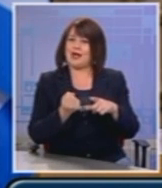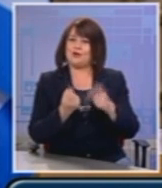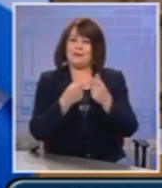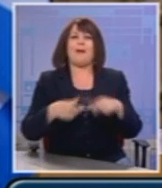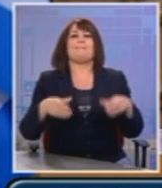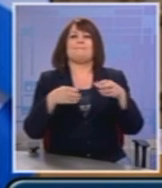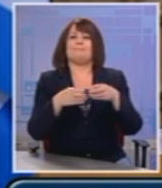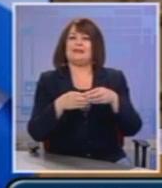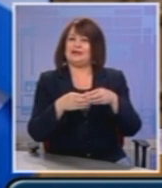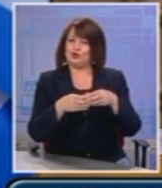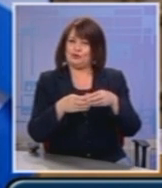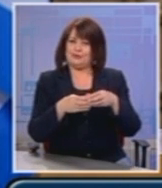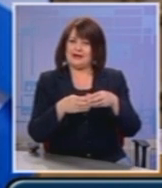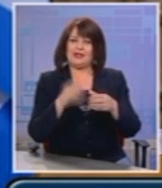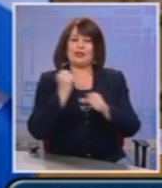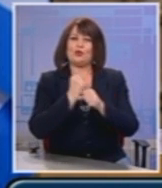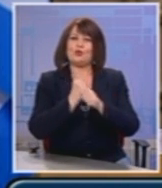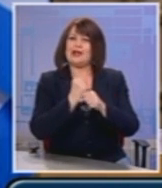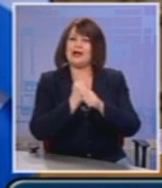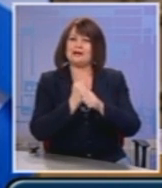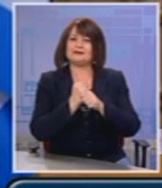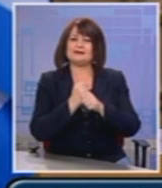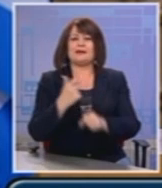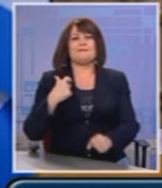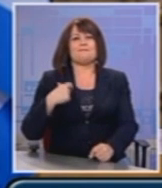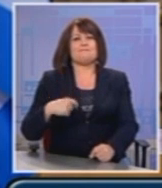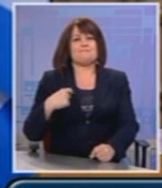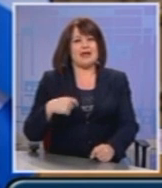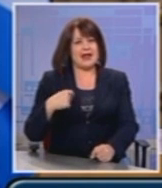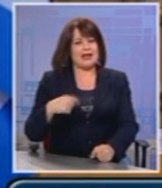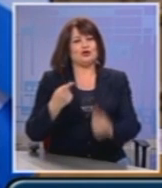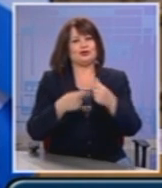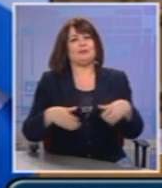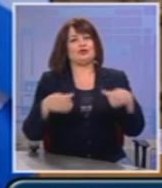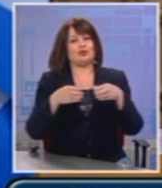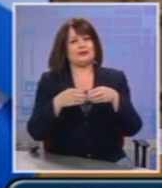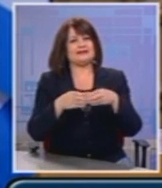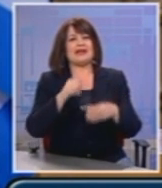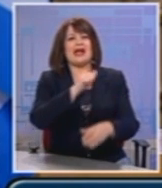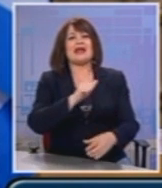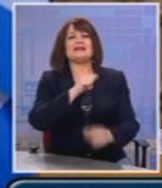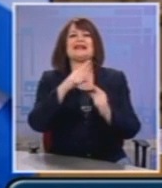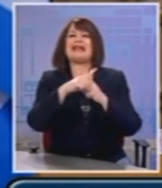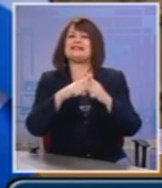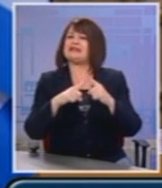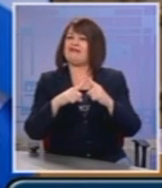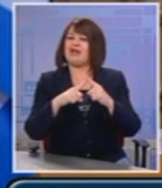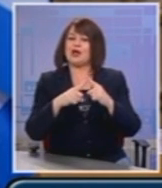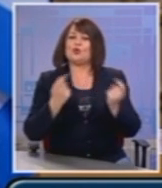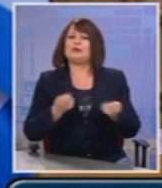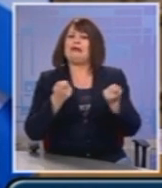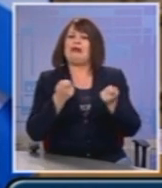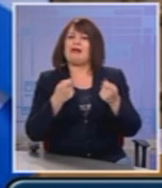επιτροπή από την δουλειά που έκανε το μέλος της επιτροπής μας ο άρης ο χατζηστεφάνου